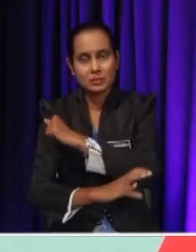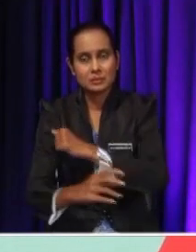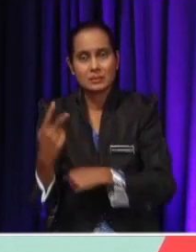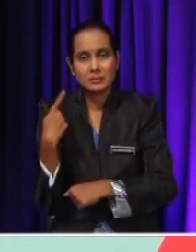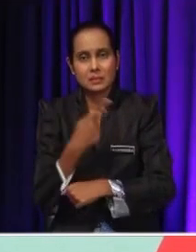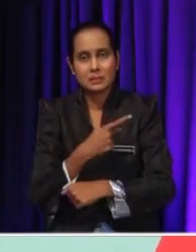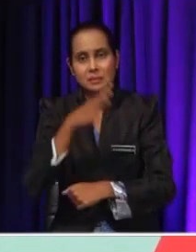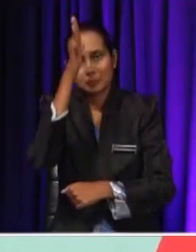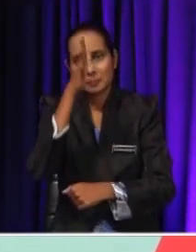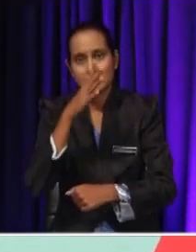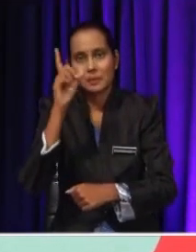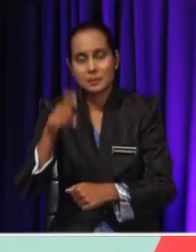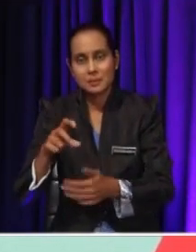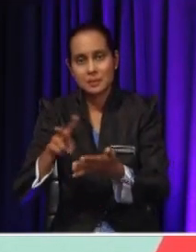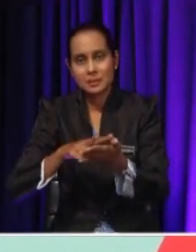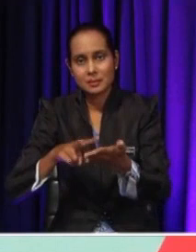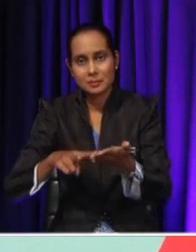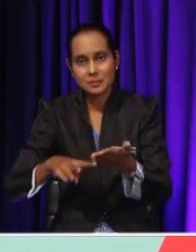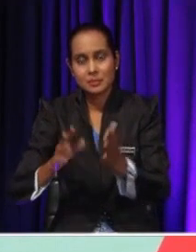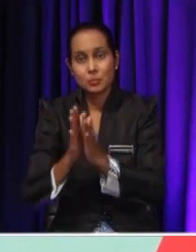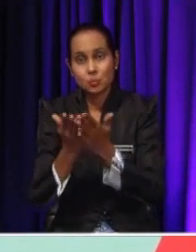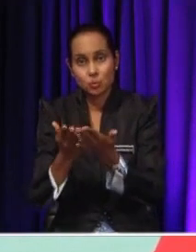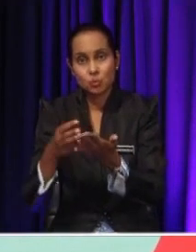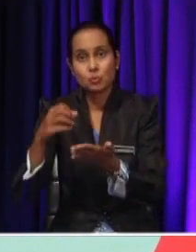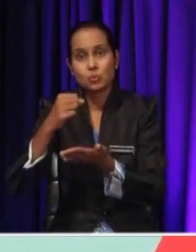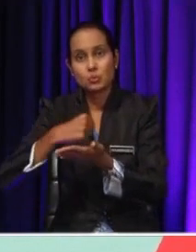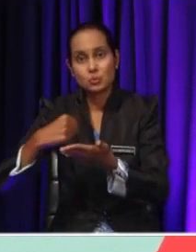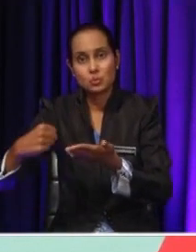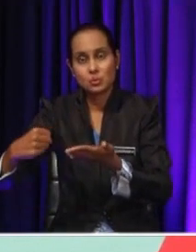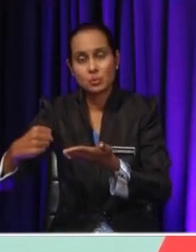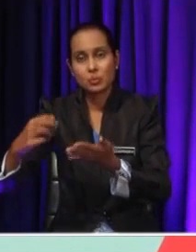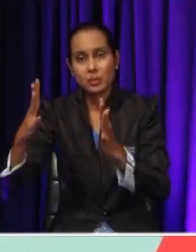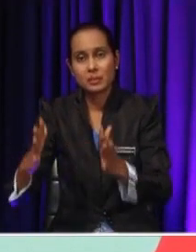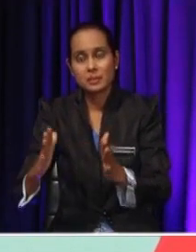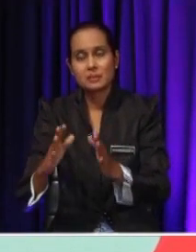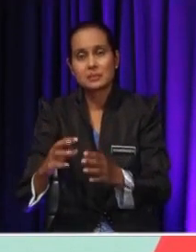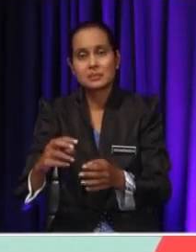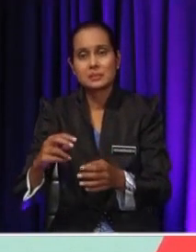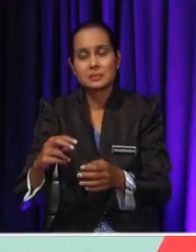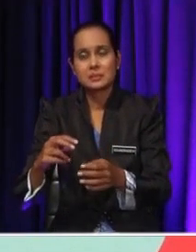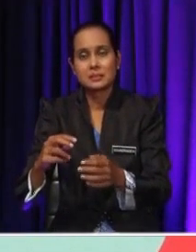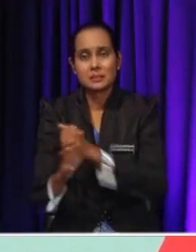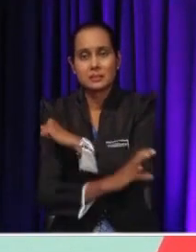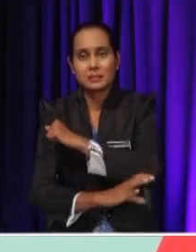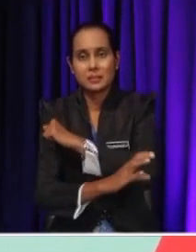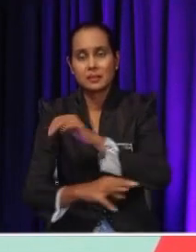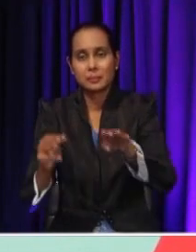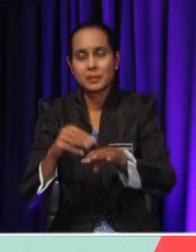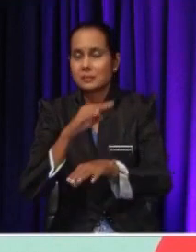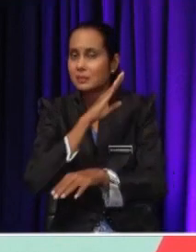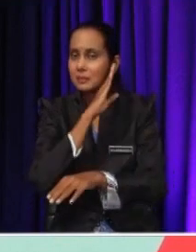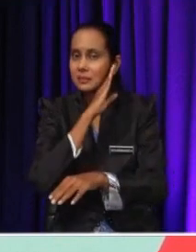membaca buku sastrawan negara kepada anak-anak ketika waktu tidur ada nggak ini dapat menarik